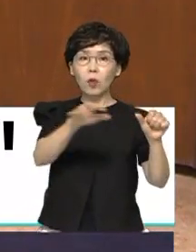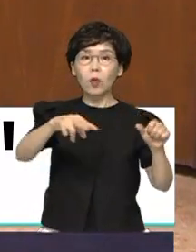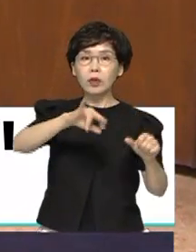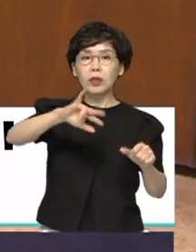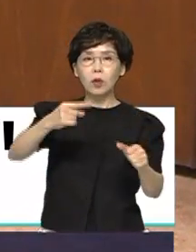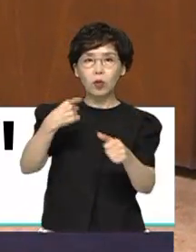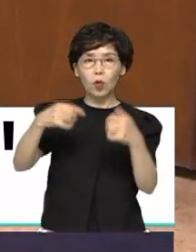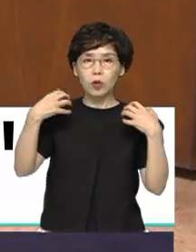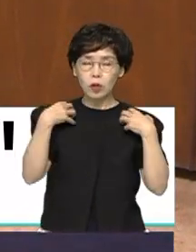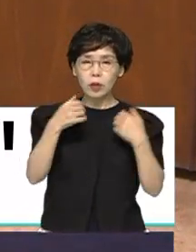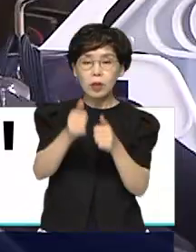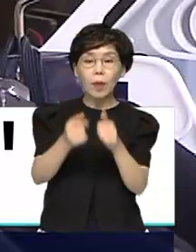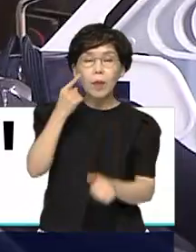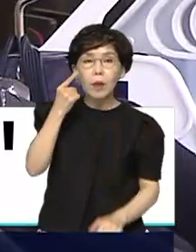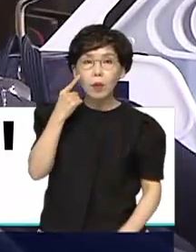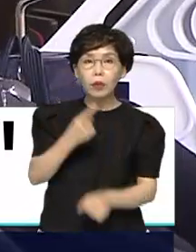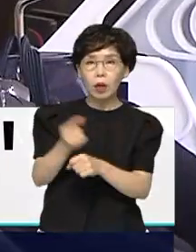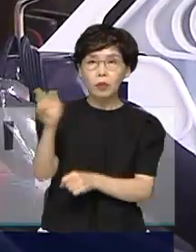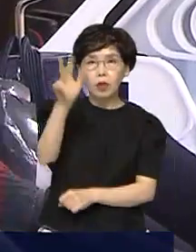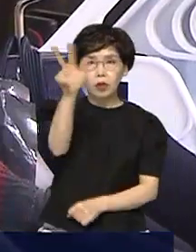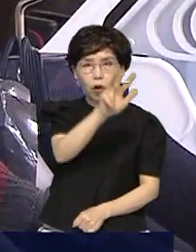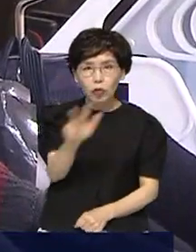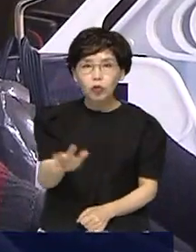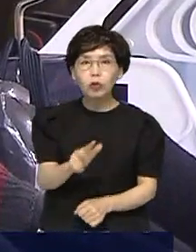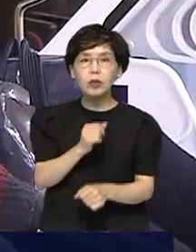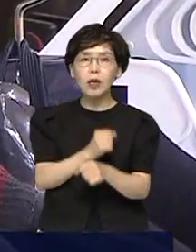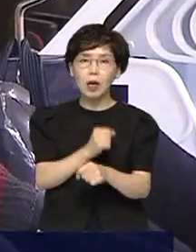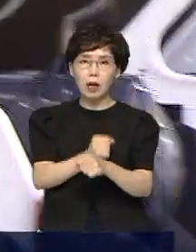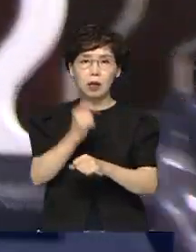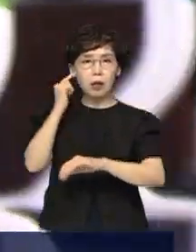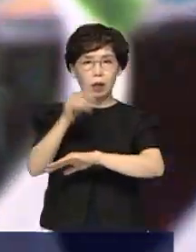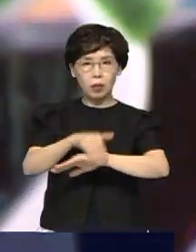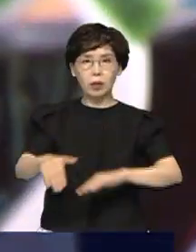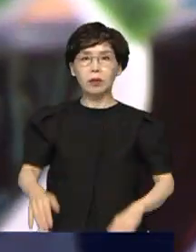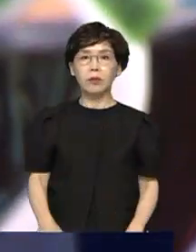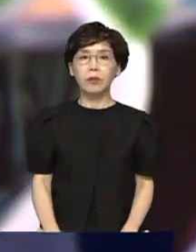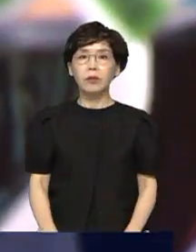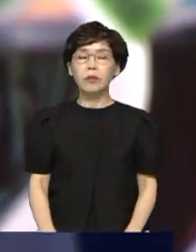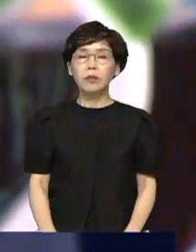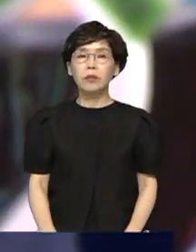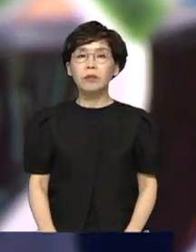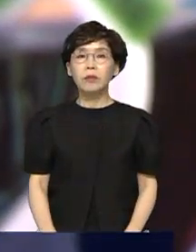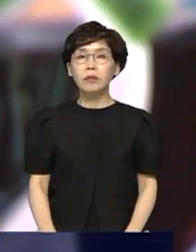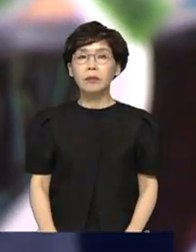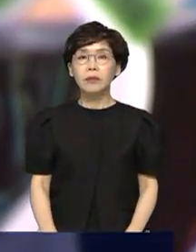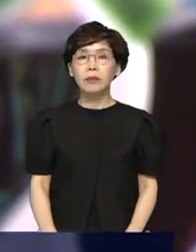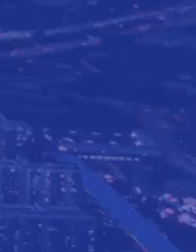운영되며 내년부터는 전국에서 운영될 수 있도록 한다는 게 교육부의 계획입니다.